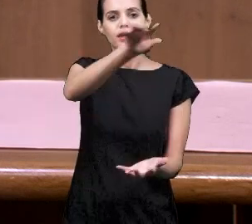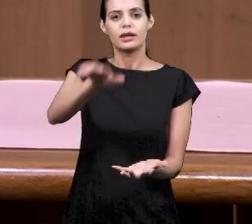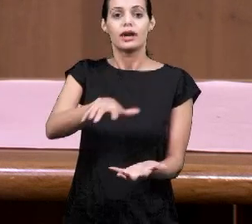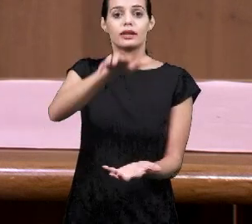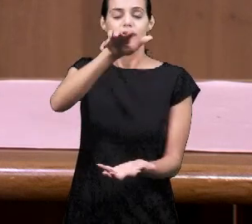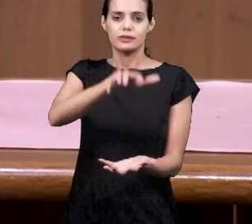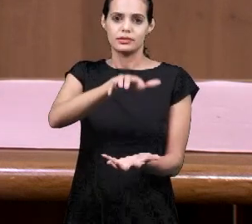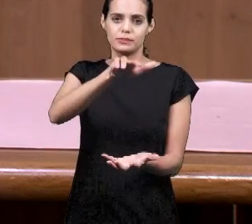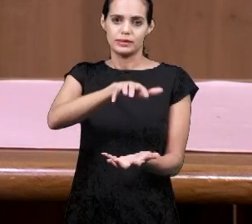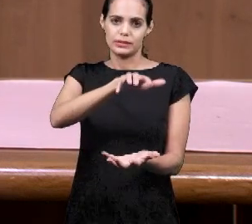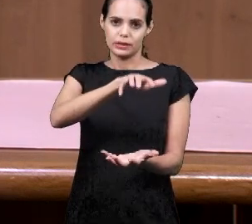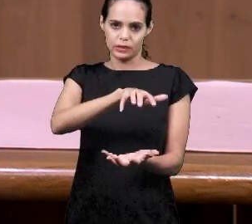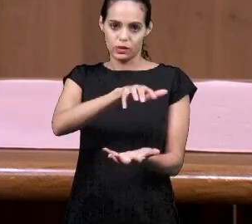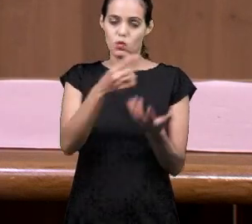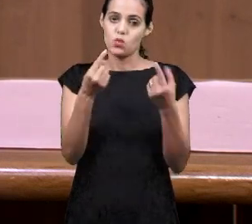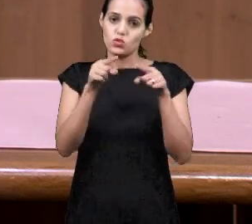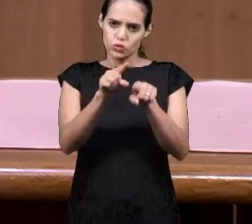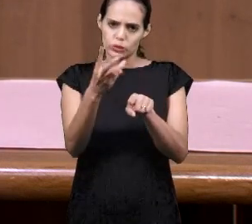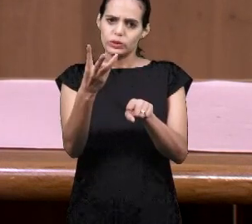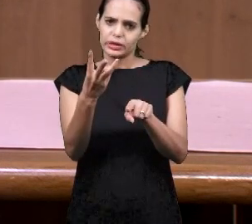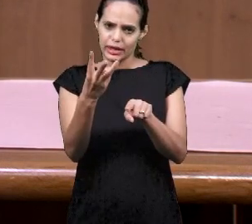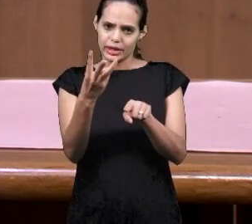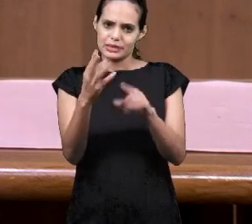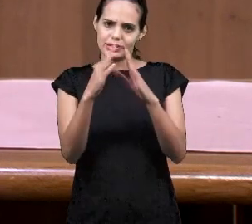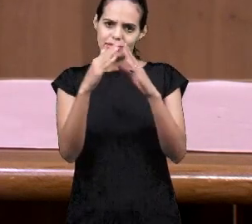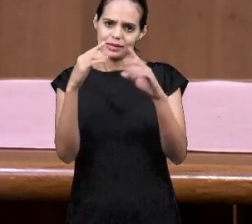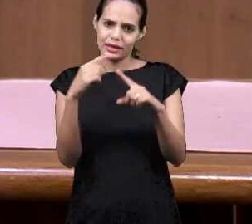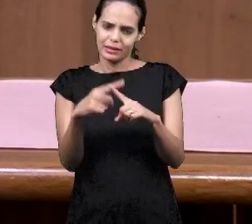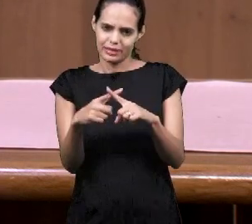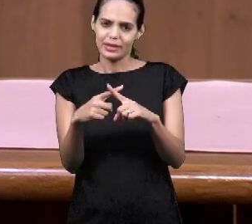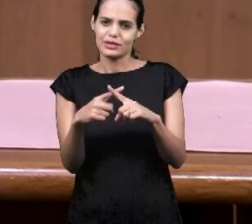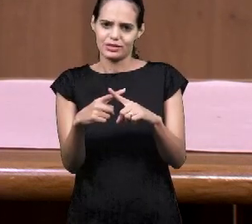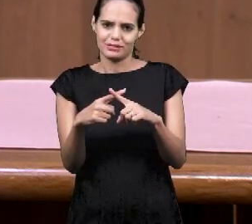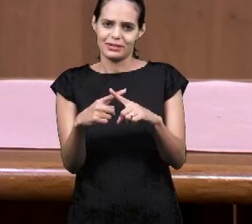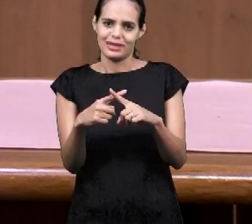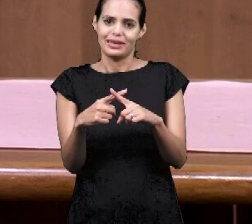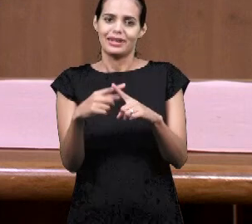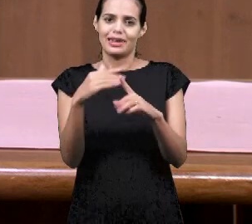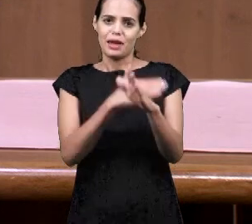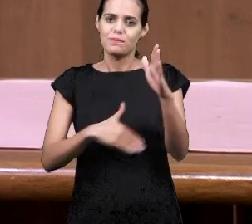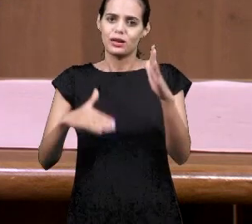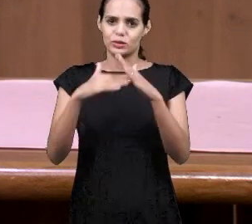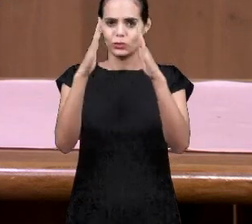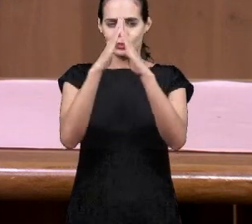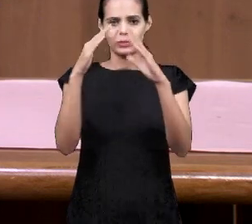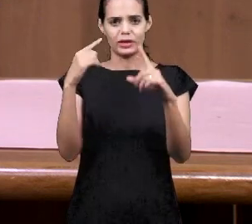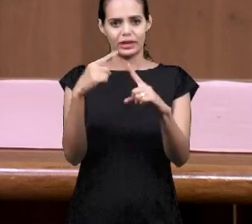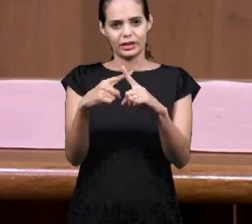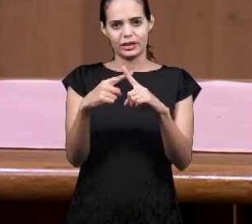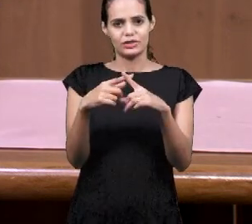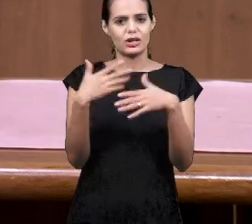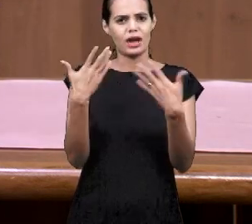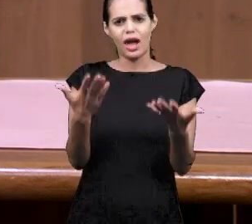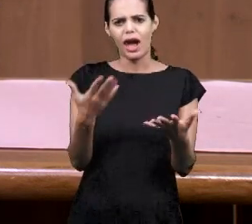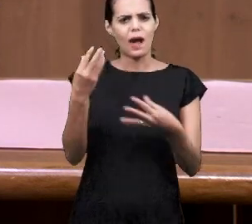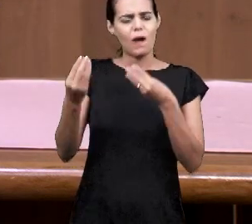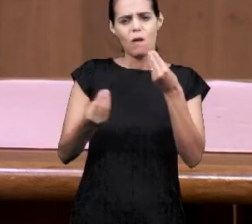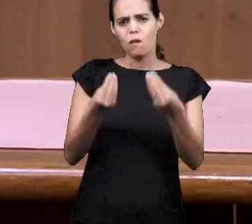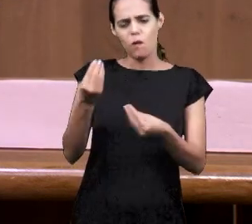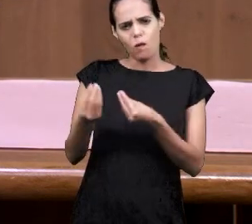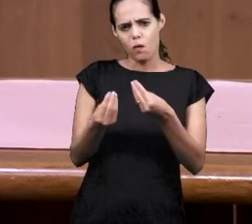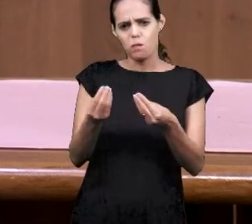Rio de Janeiro pour toute l'Église. Comment je fais? Donc, l'enfant assiste dans un appareil, les parents